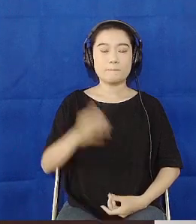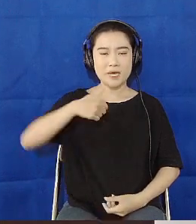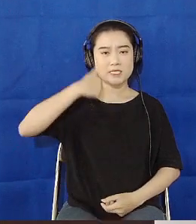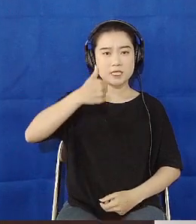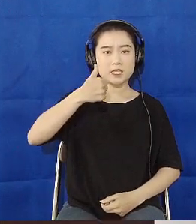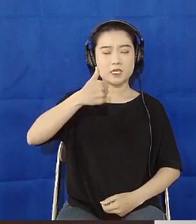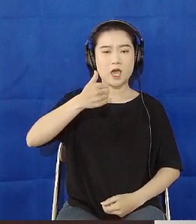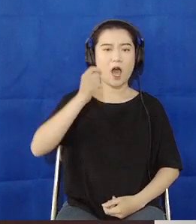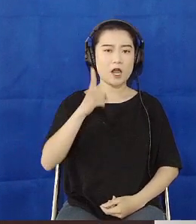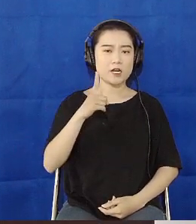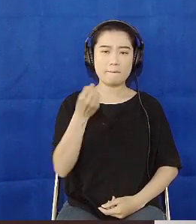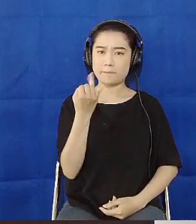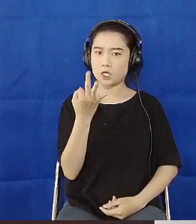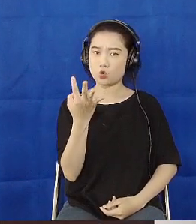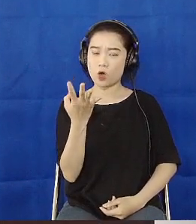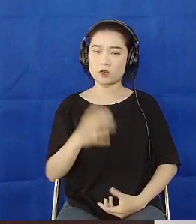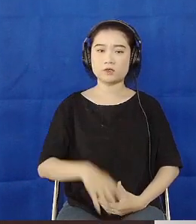ada perhitungan.